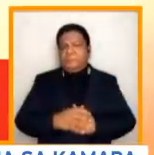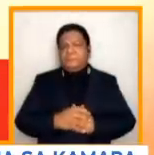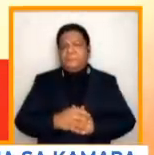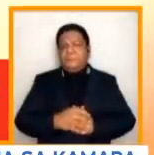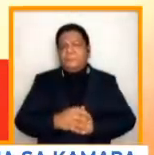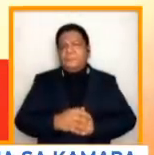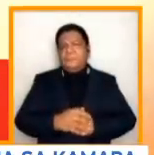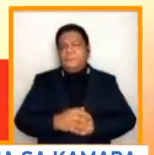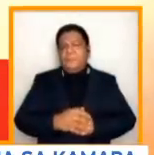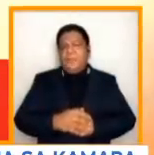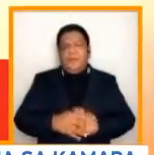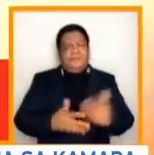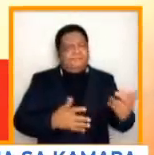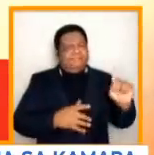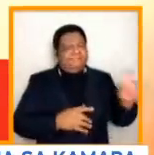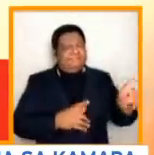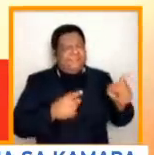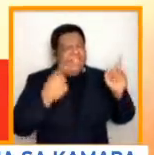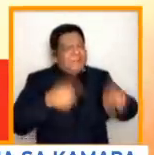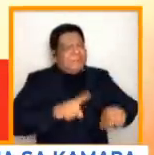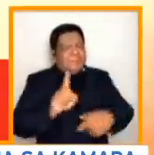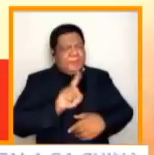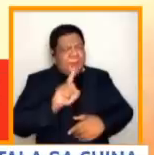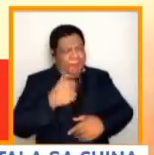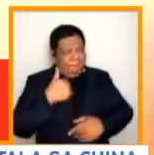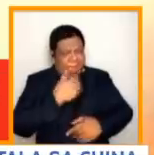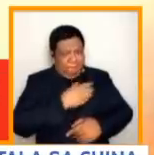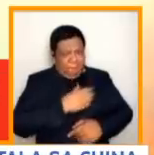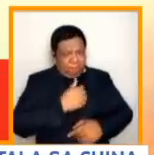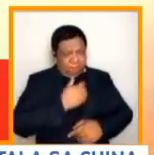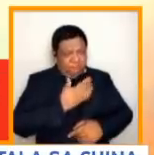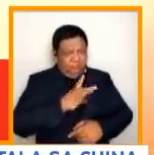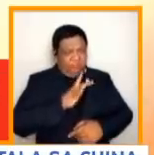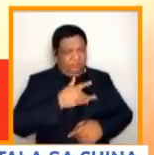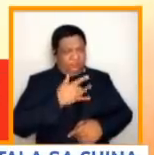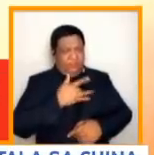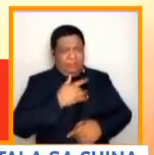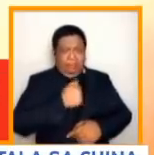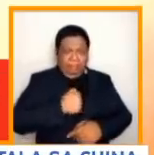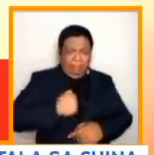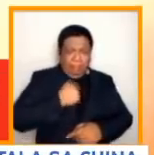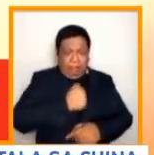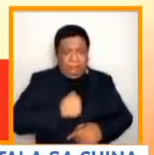bang nangyari sa kanya? May pagsisisi ba itong pulis na ito, General?